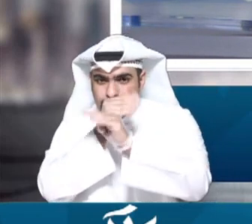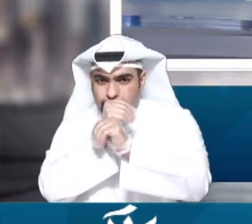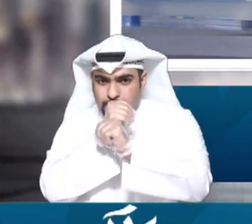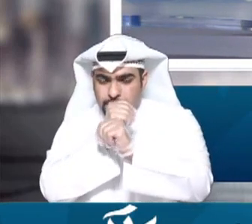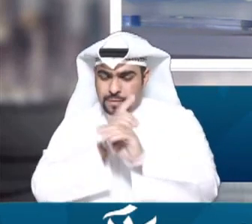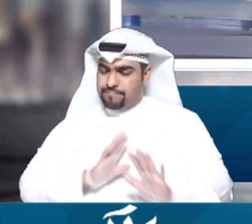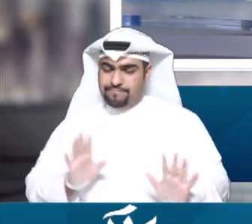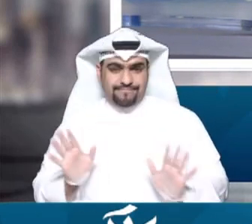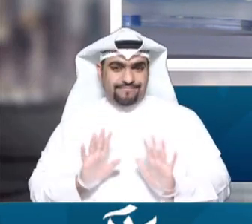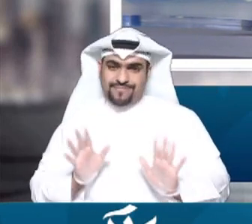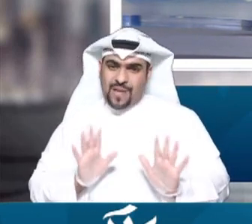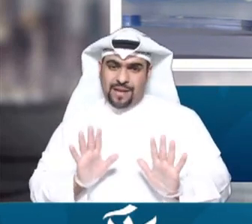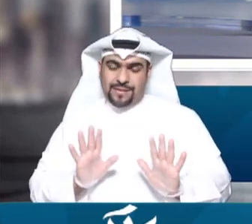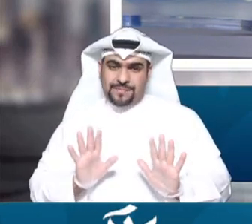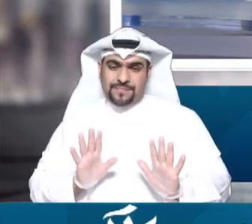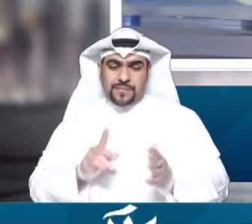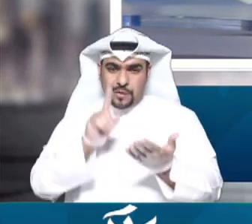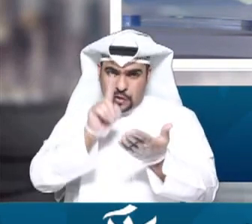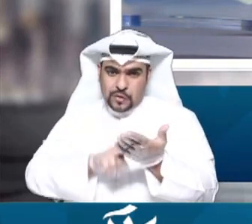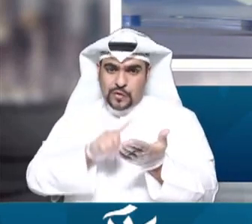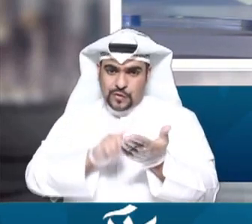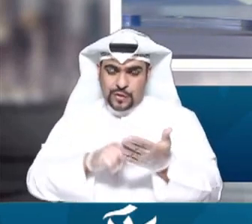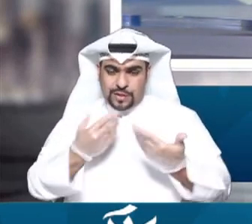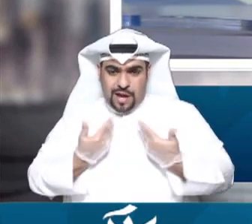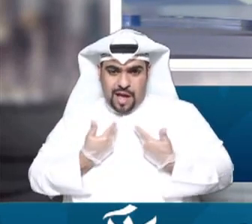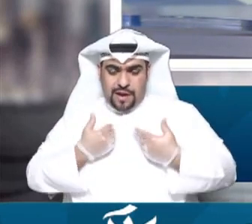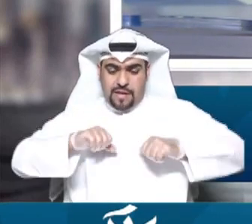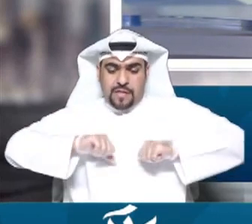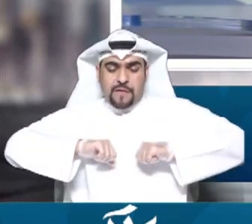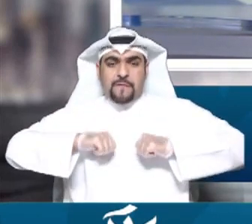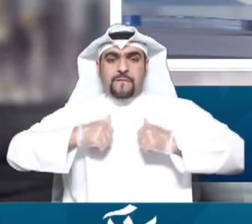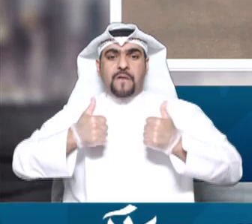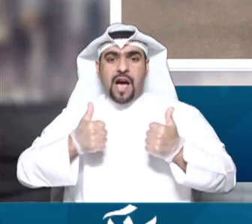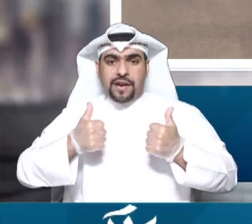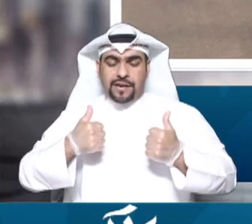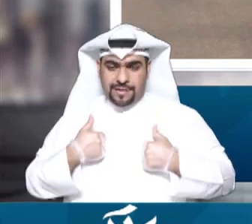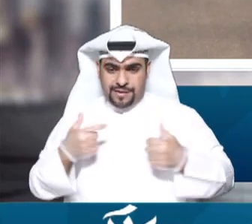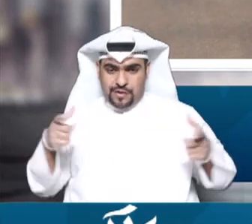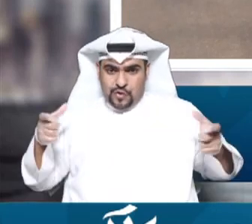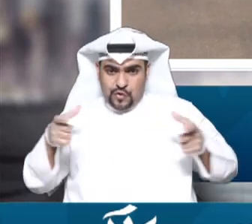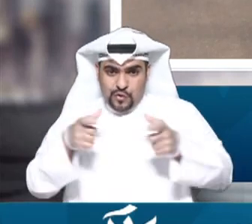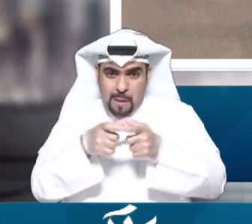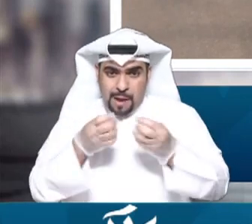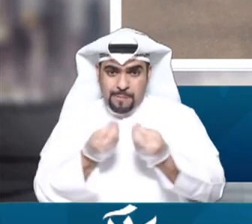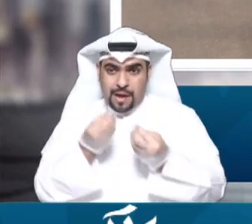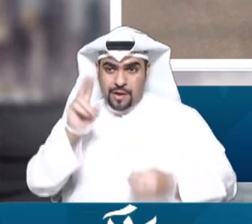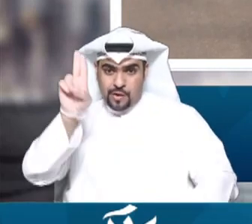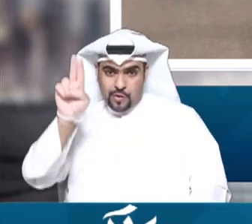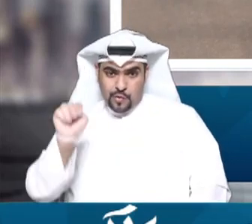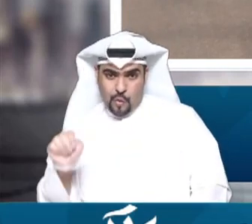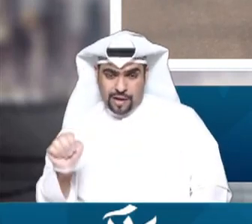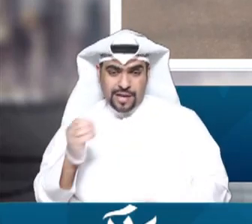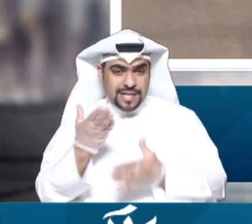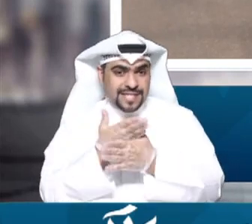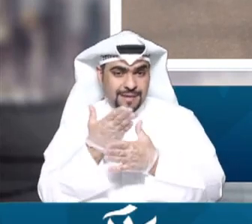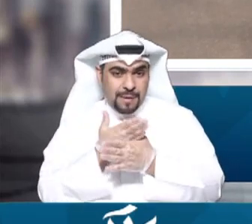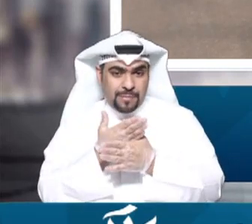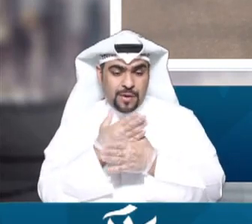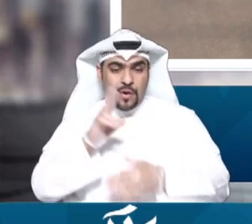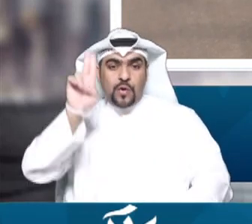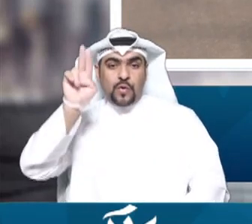وحقيقة أنا أشعر بالفخر عندما نجتمع مع المسؤولين في منظمة الصحة الدولية بأن ما تقوم به دولة الكويت من